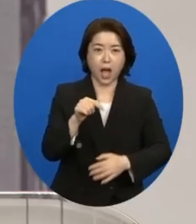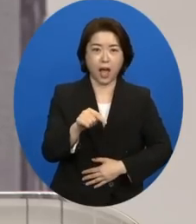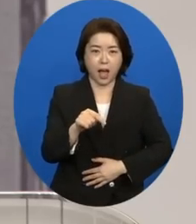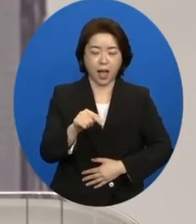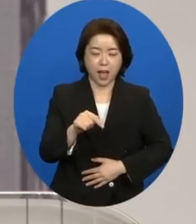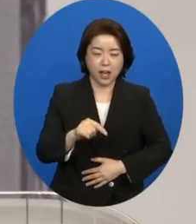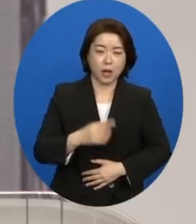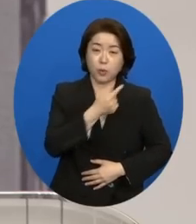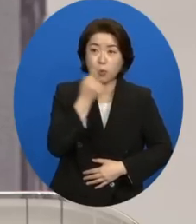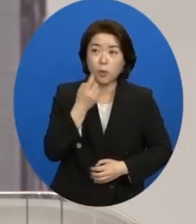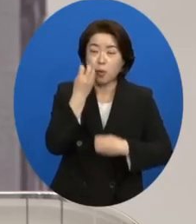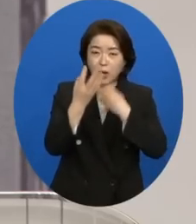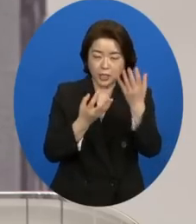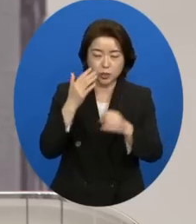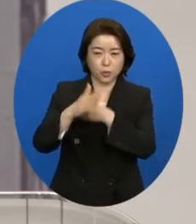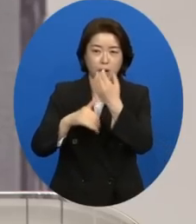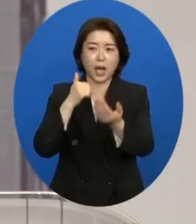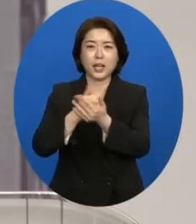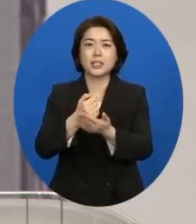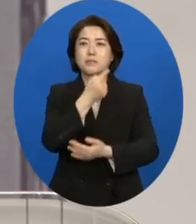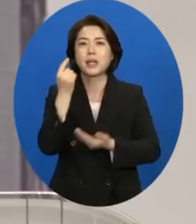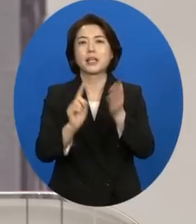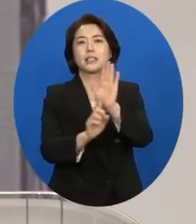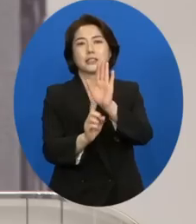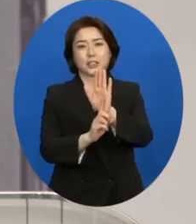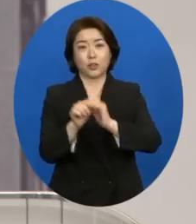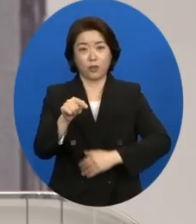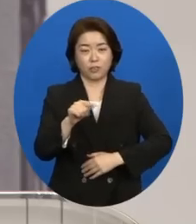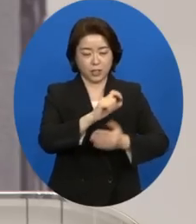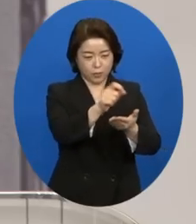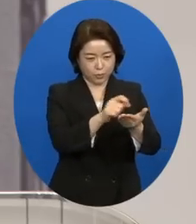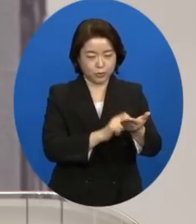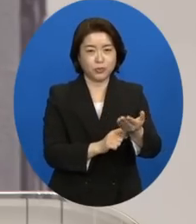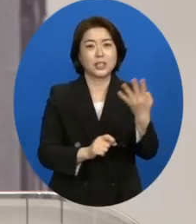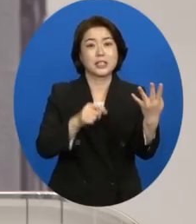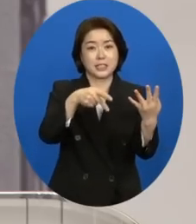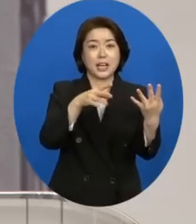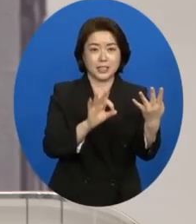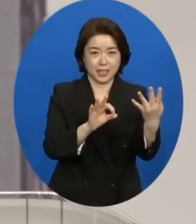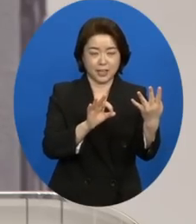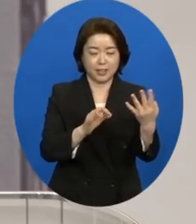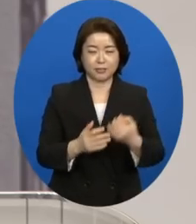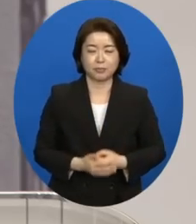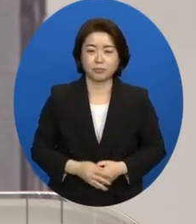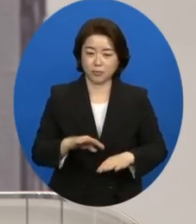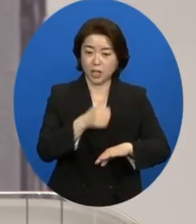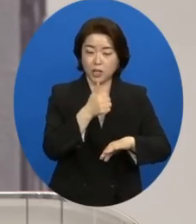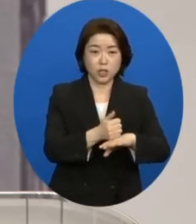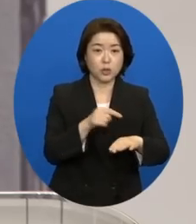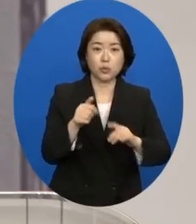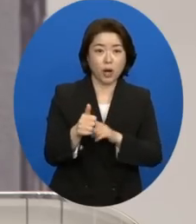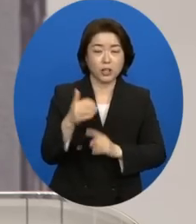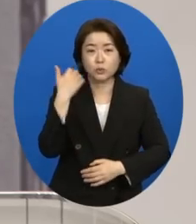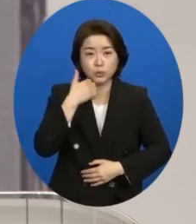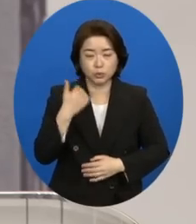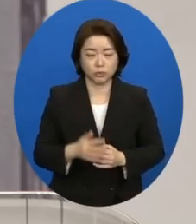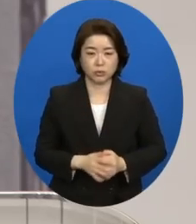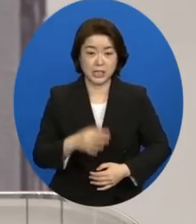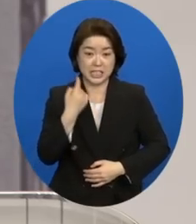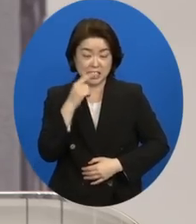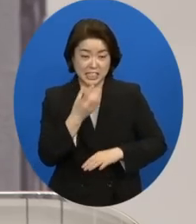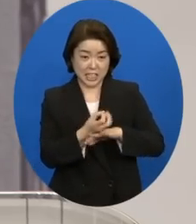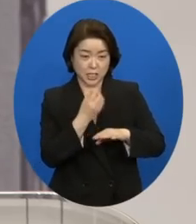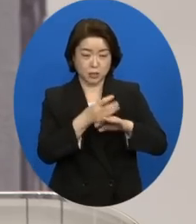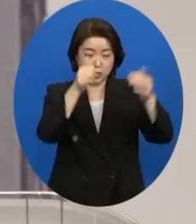대한 증건이 담겨 있는 바로 부분이 사장입니다 근데이 왕이 어떤 왕이니까 금상에 절 안 하면